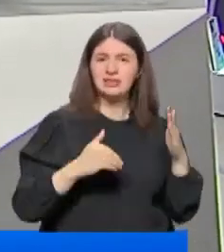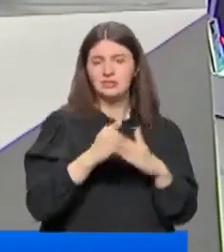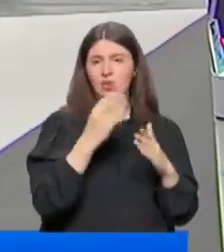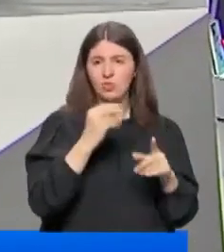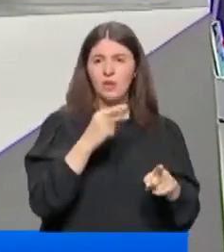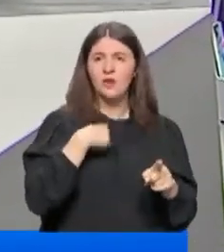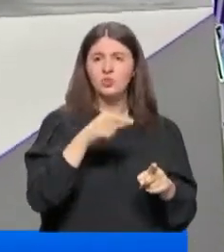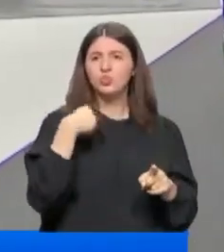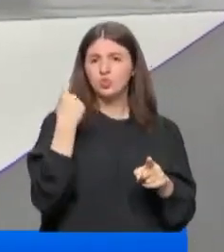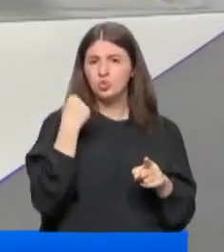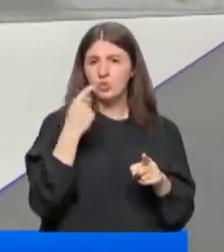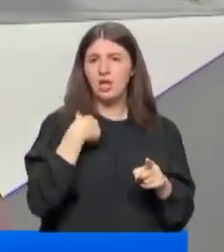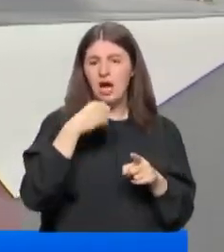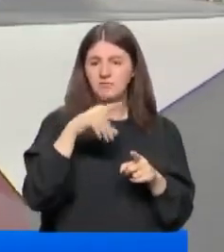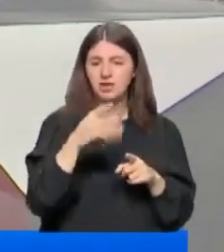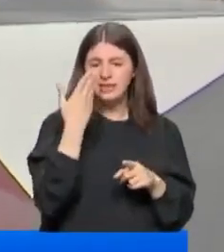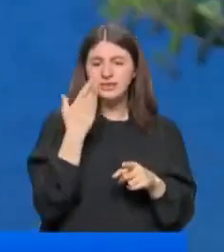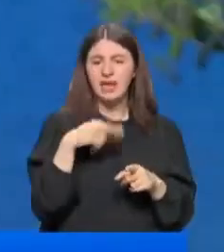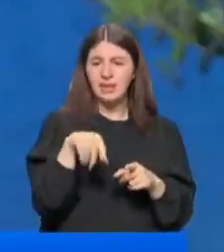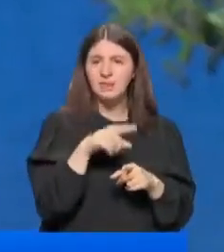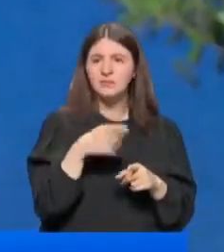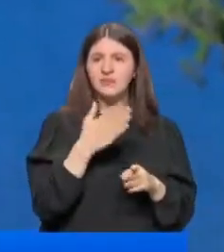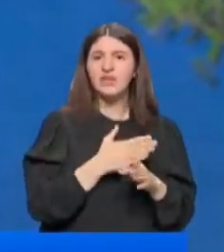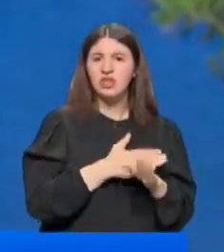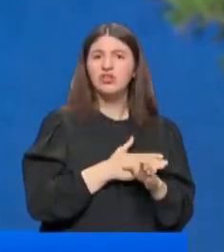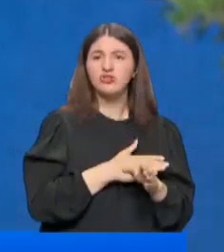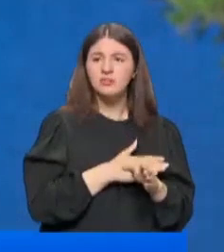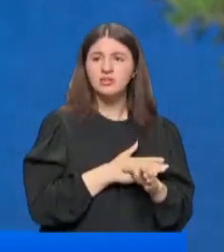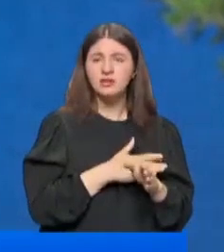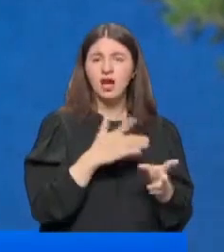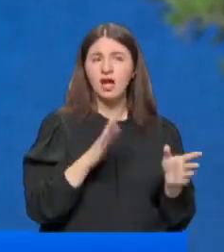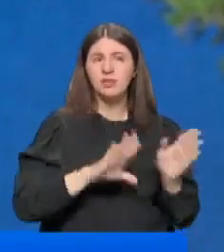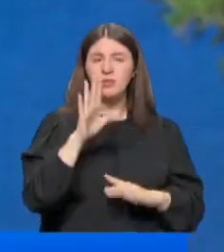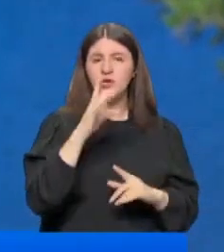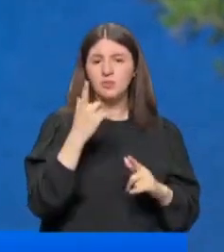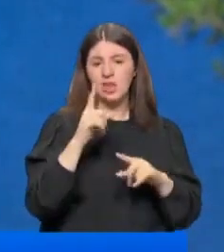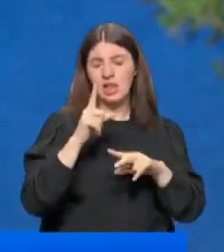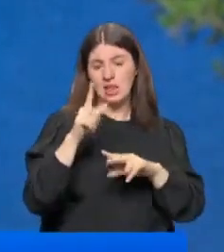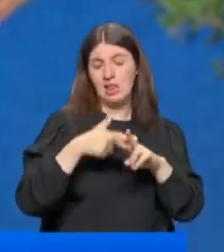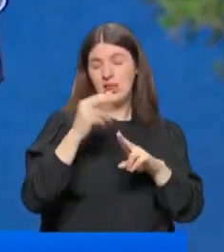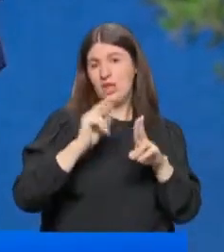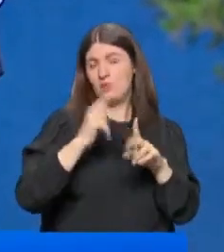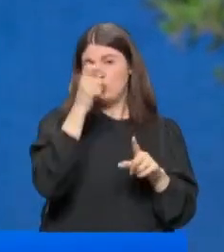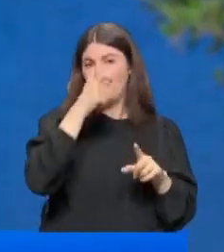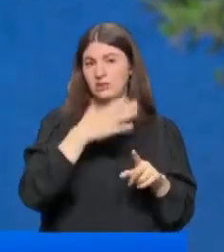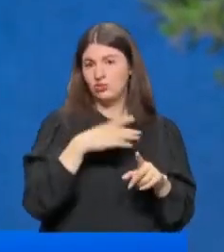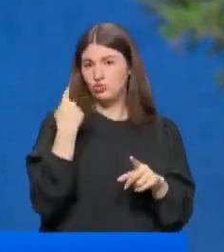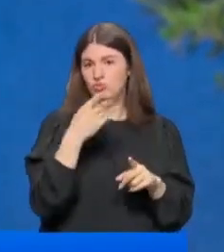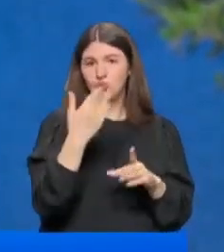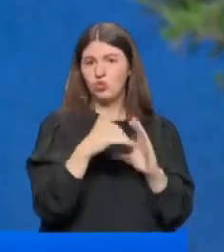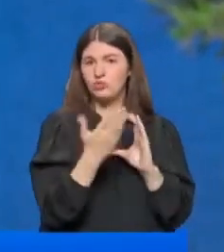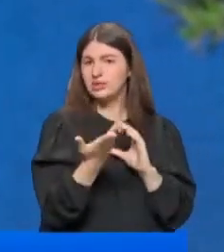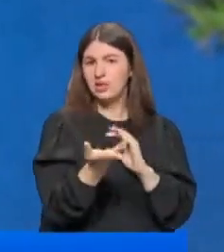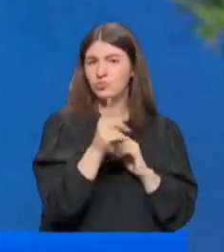bu. Ben şunu düşünüyorum. Ben AK Partili izleyenlerimizin, vatandaşlarımızın da demokratik layık bir Türkiye istediklerini düşünüyorum. Yani yorumunuz